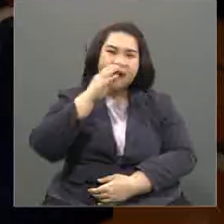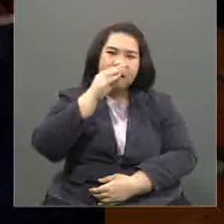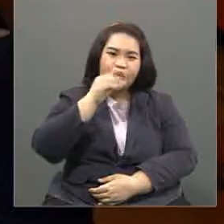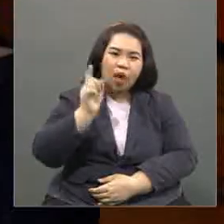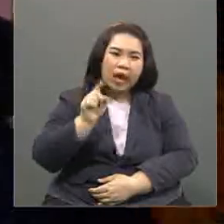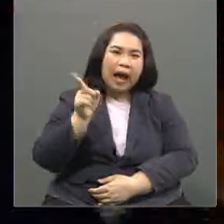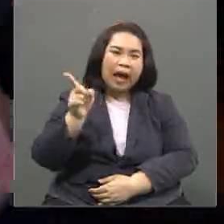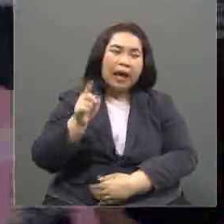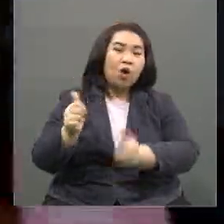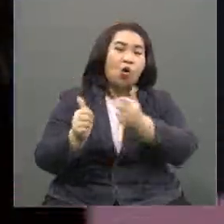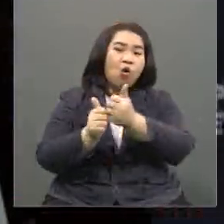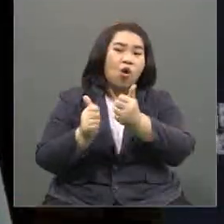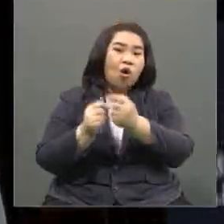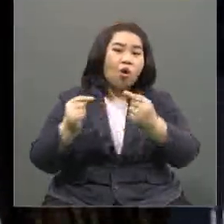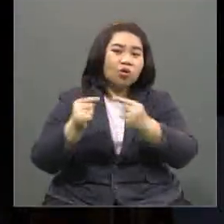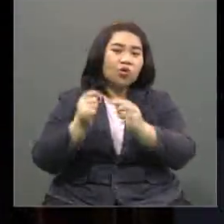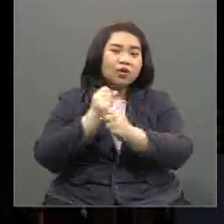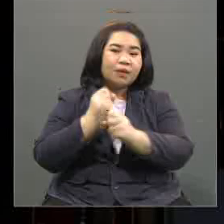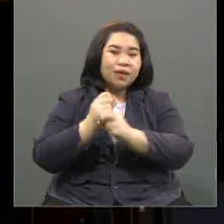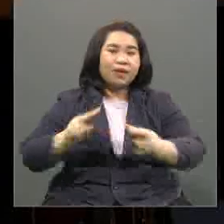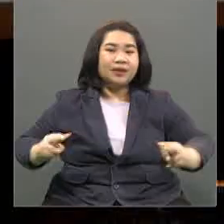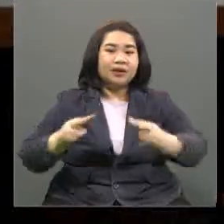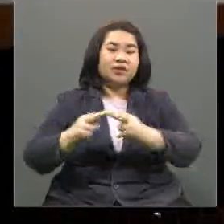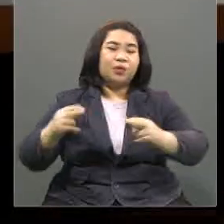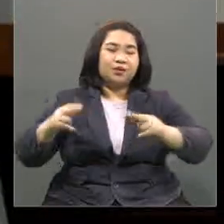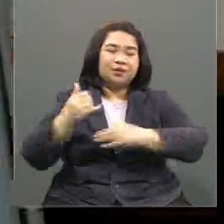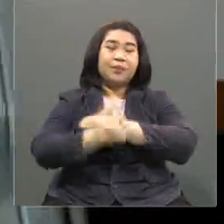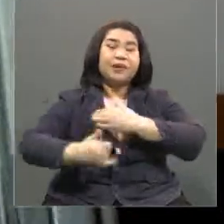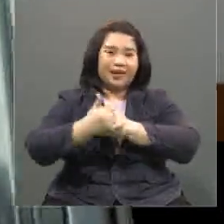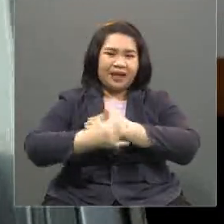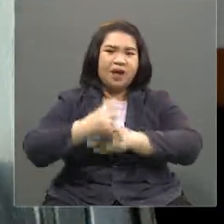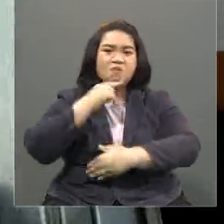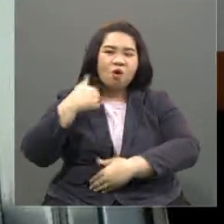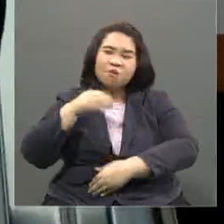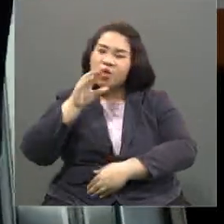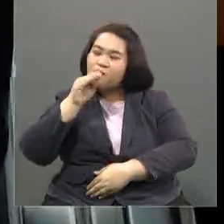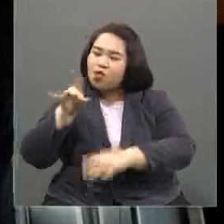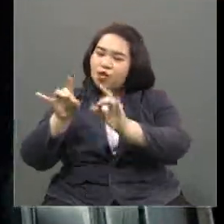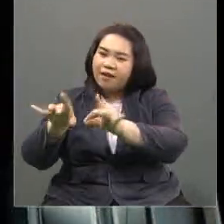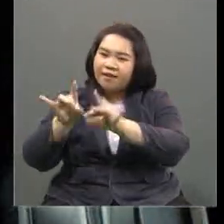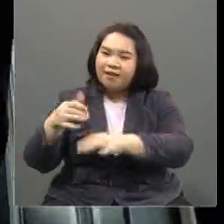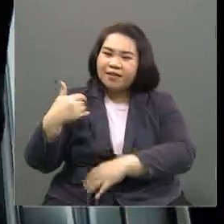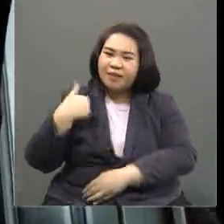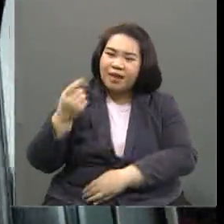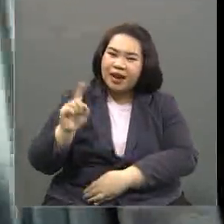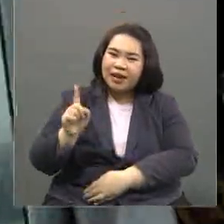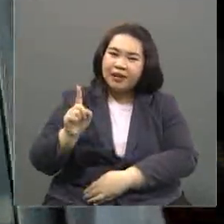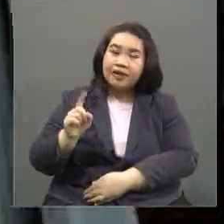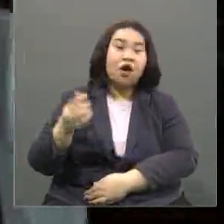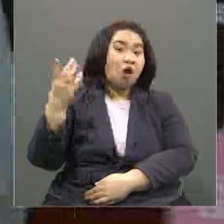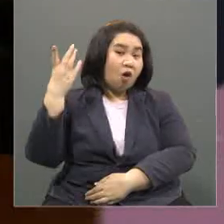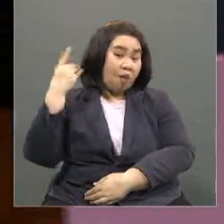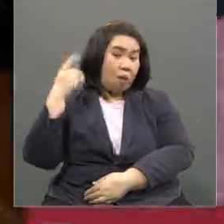มหิทานุกรด้วยนะคะรองนายกรัฐมนตรีและรัฐมนตรีว่าการกระทรวงการต่างประเทศอย่างอารมณ์ดีท่านบอกแบบนี้ค่ะเมื่อวานนี้เนี่ยได้ไป